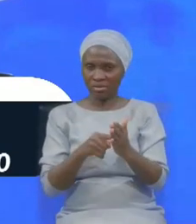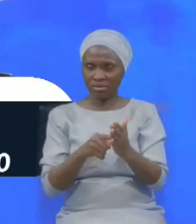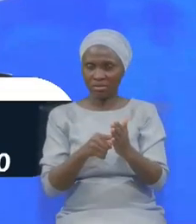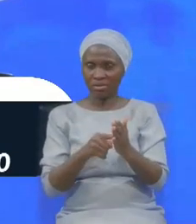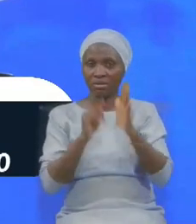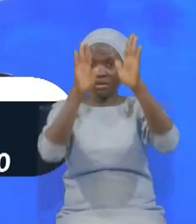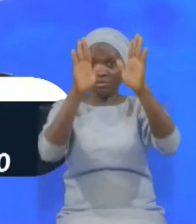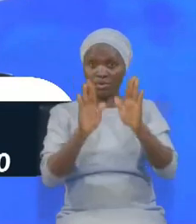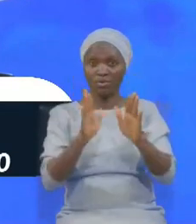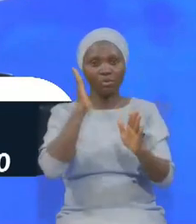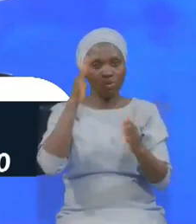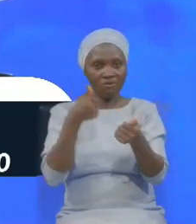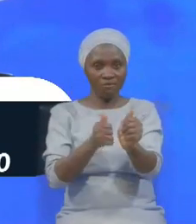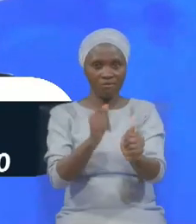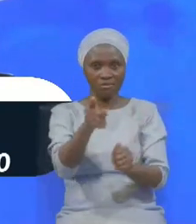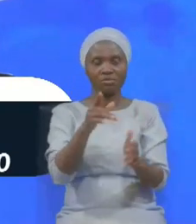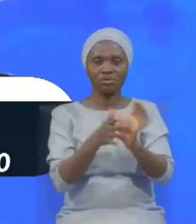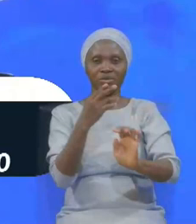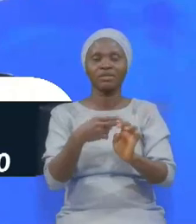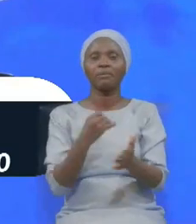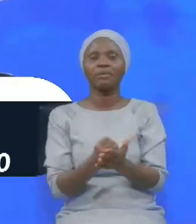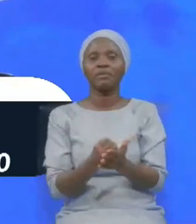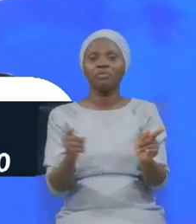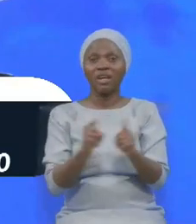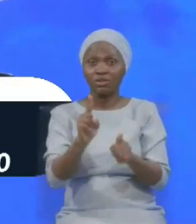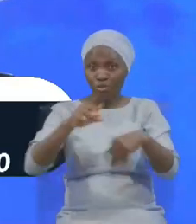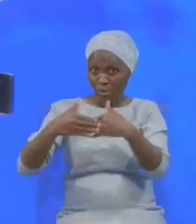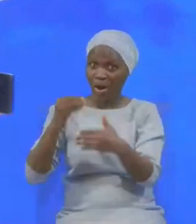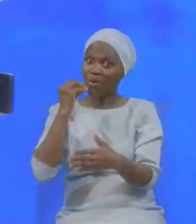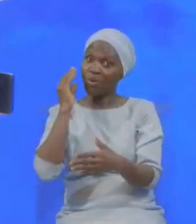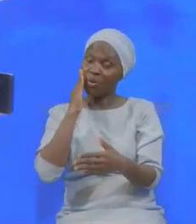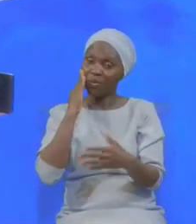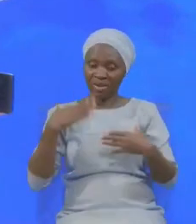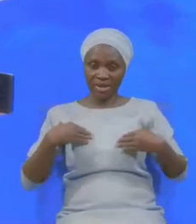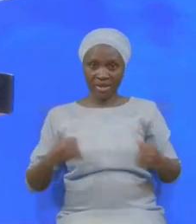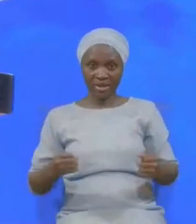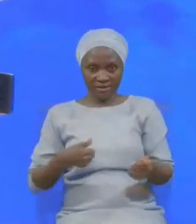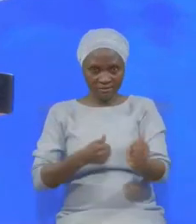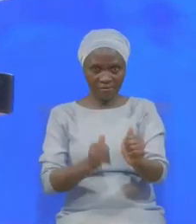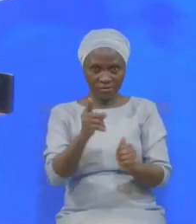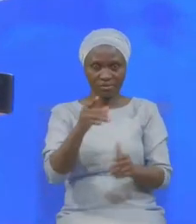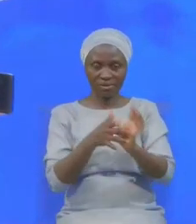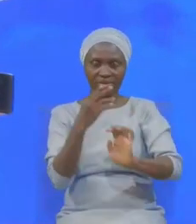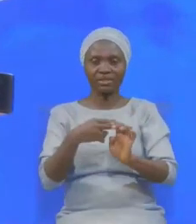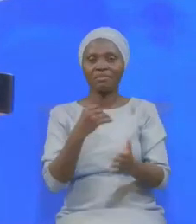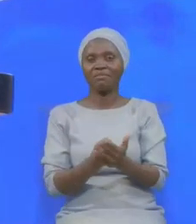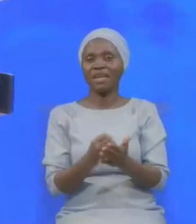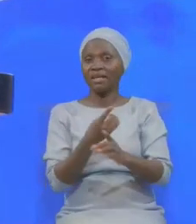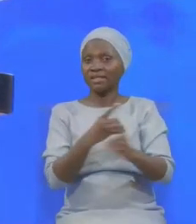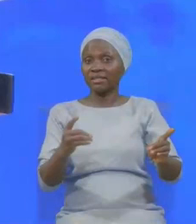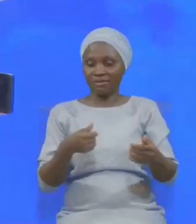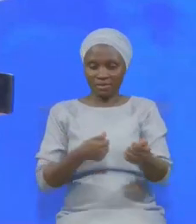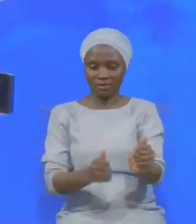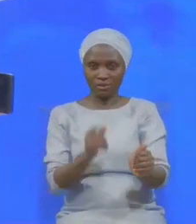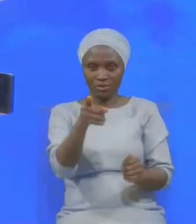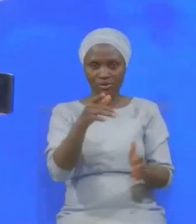vous accompagneront. Comme vous allez rentrer chez vous, la guérison vous accompagnera. La délivrance vous